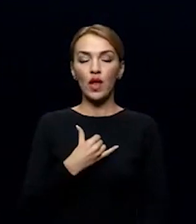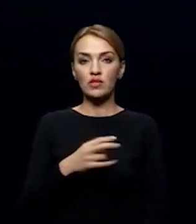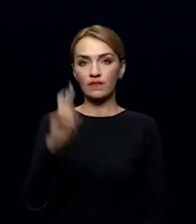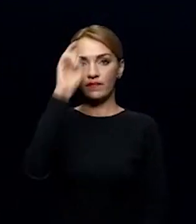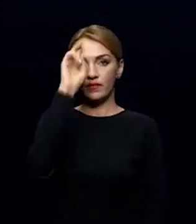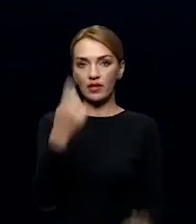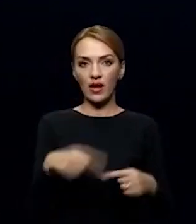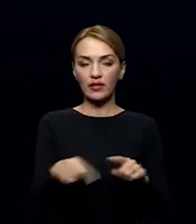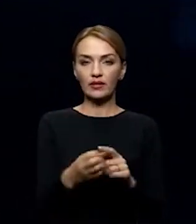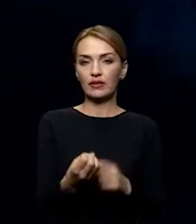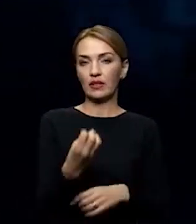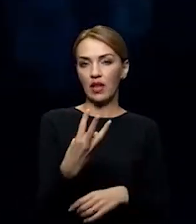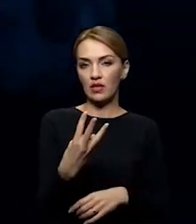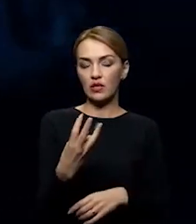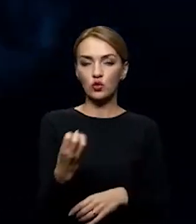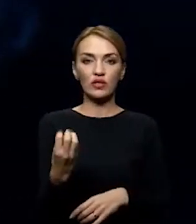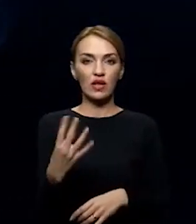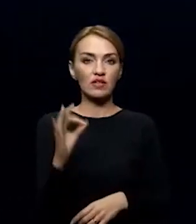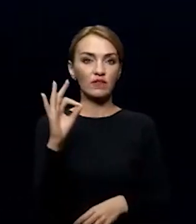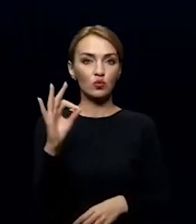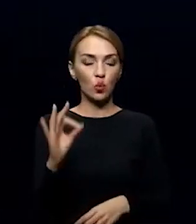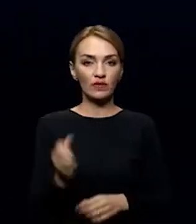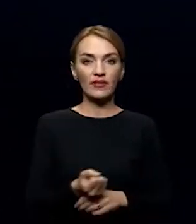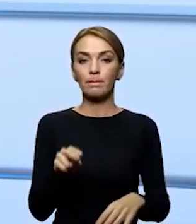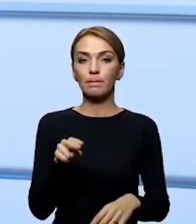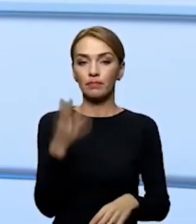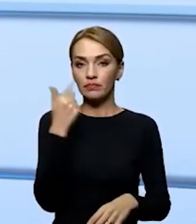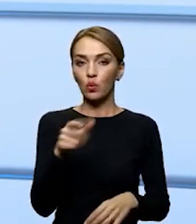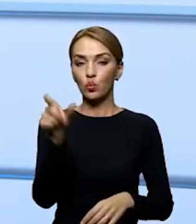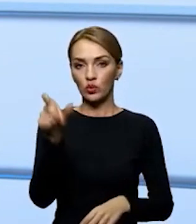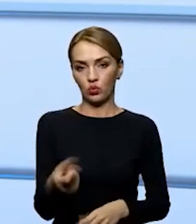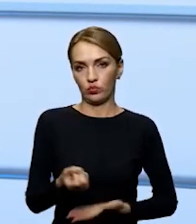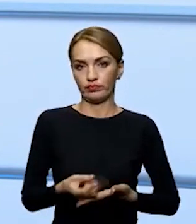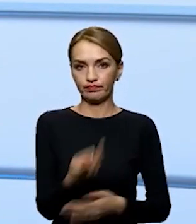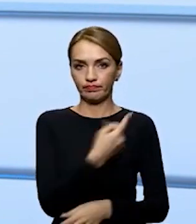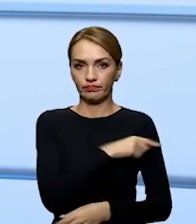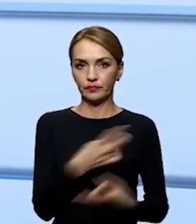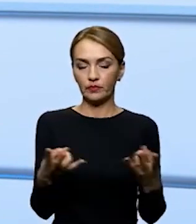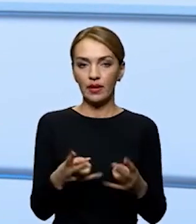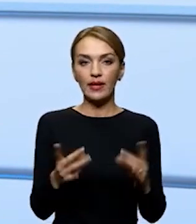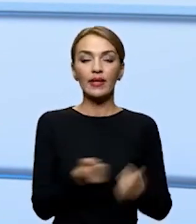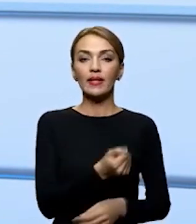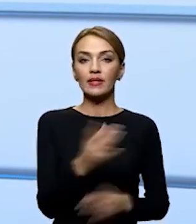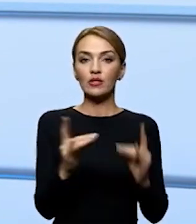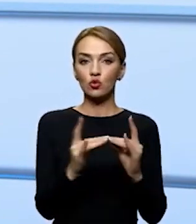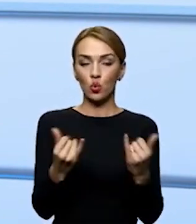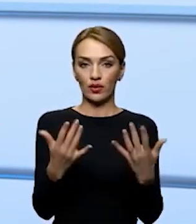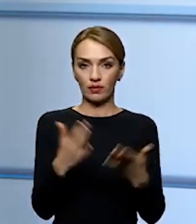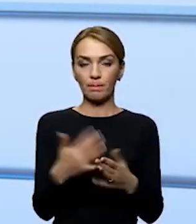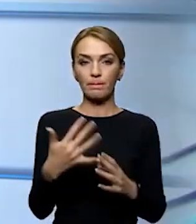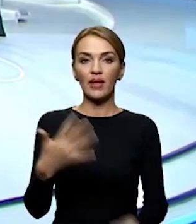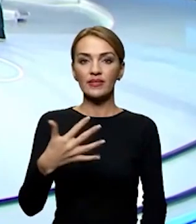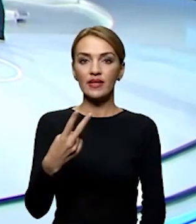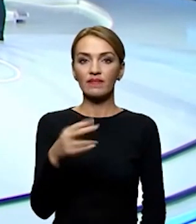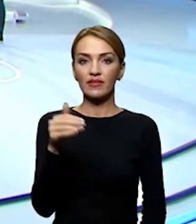десь 13-14% від кількості захворівших потрапляють в лікарні. Кількість ліжок, яка в нас на сьогоднішній день є, це